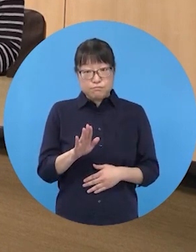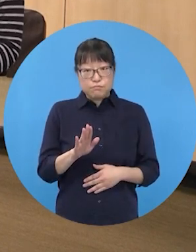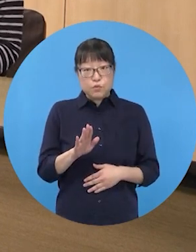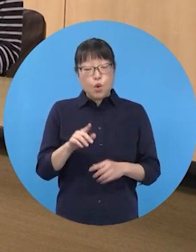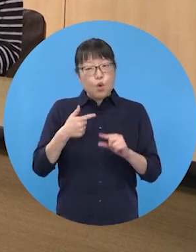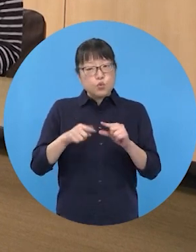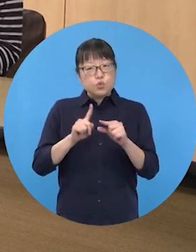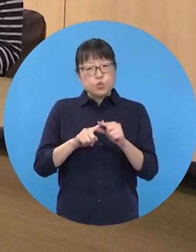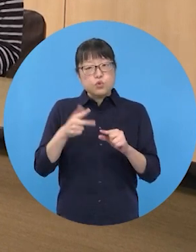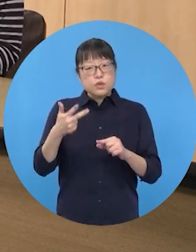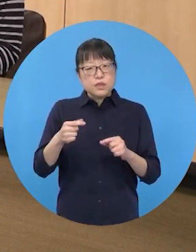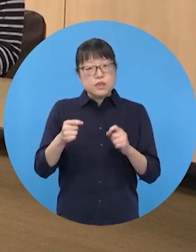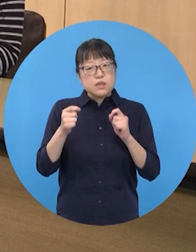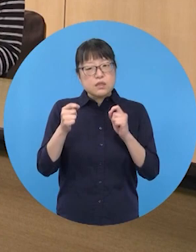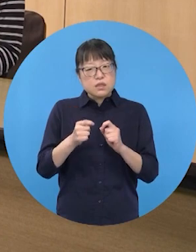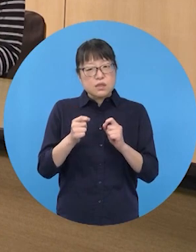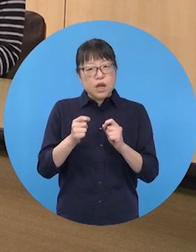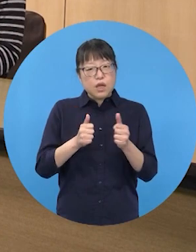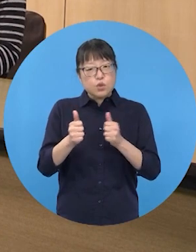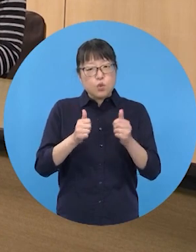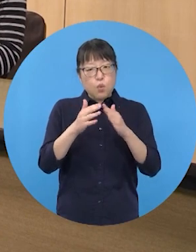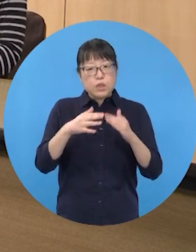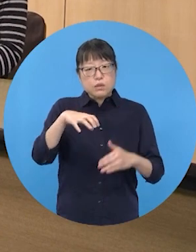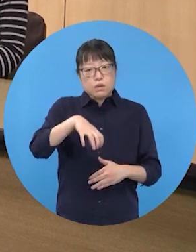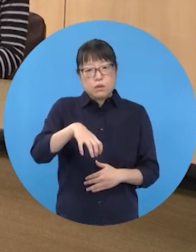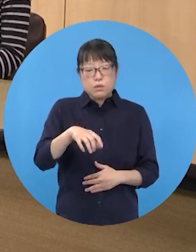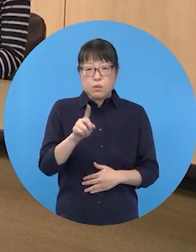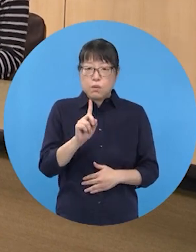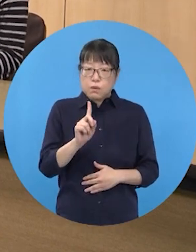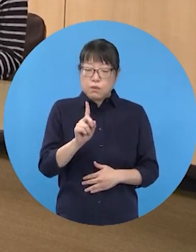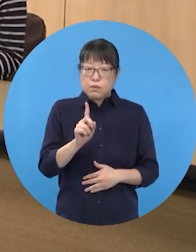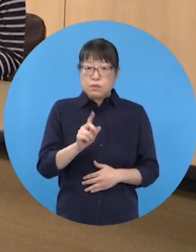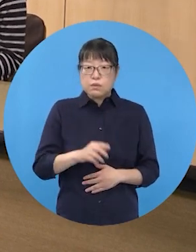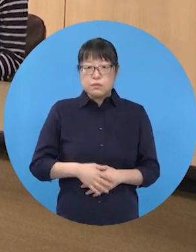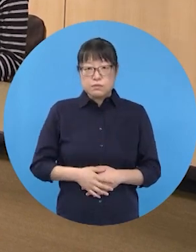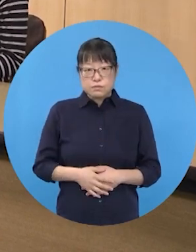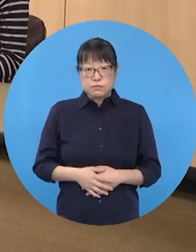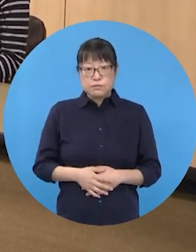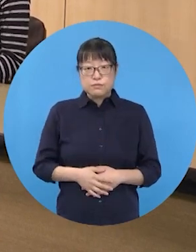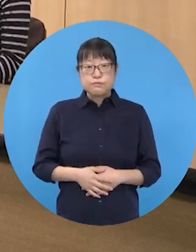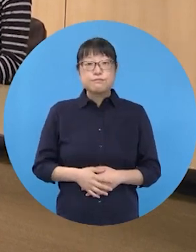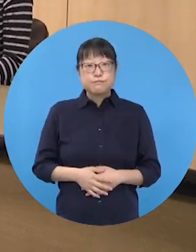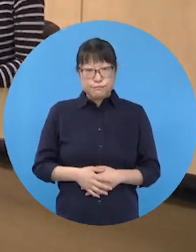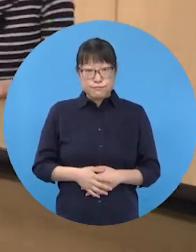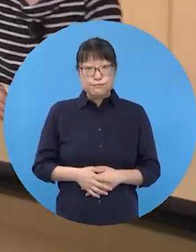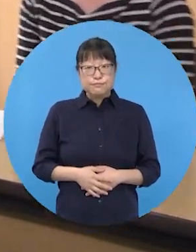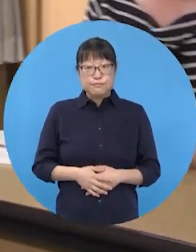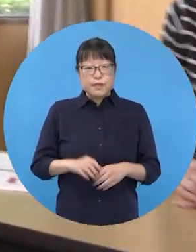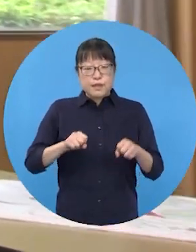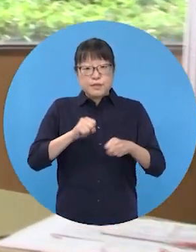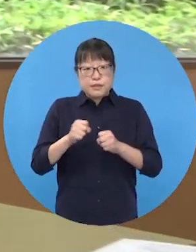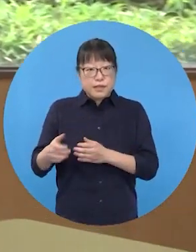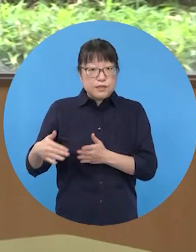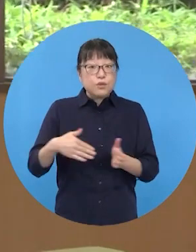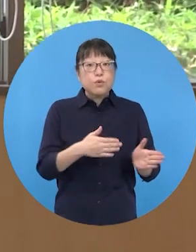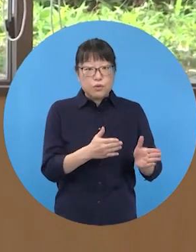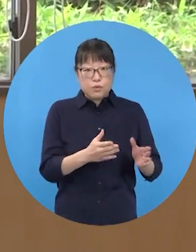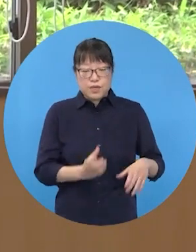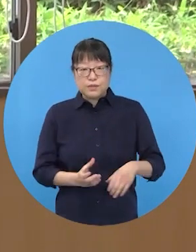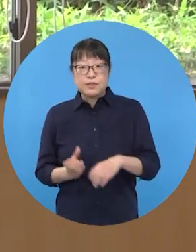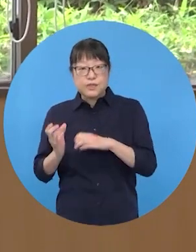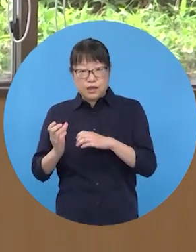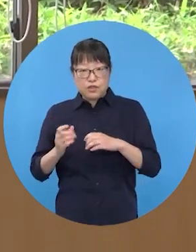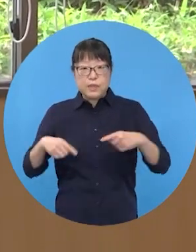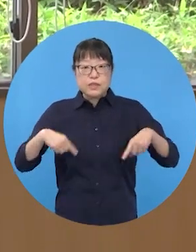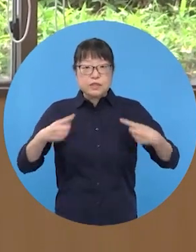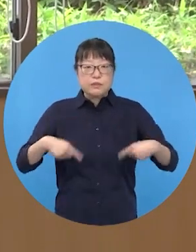が、府中市の近くにあるオリンピック・パラリンピックの会場はどこになるんでしょうか。 はい、自転車ロードレースやラグビ